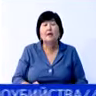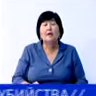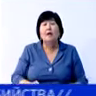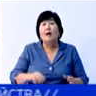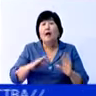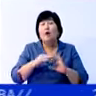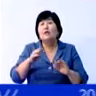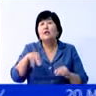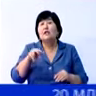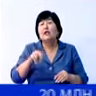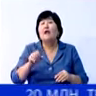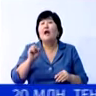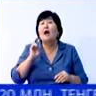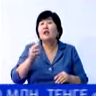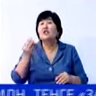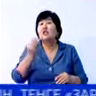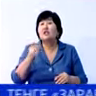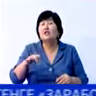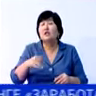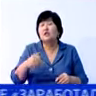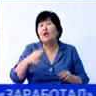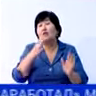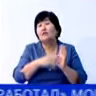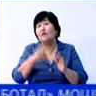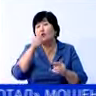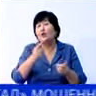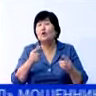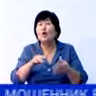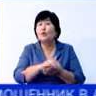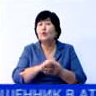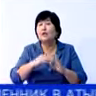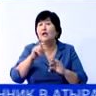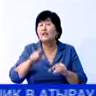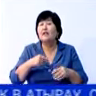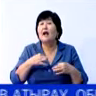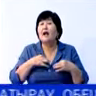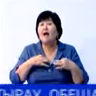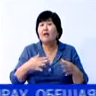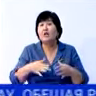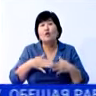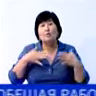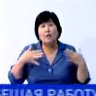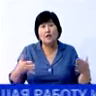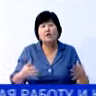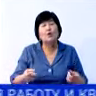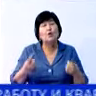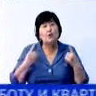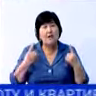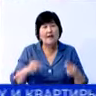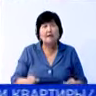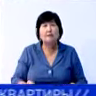Аулу Жидели Арах Шилийского района 90 лет. Дружно сельчане отметили большой юбилей.